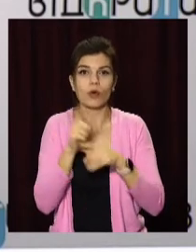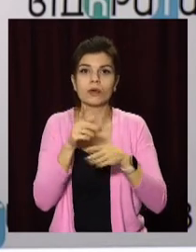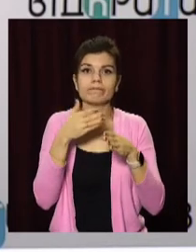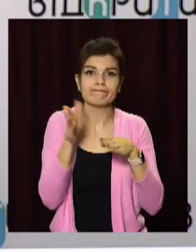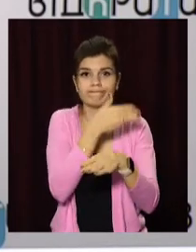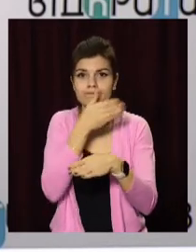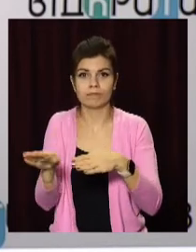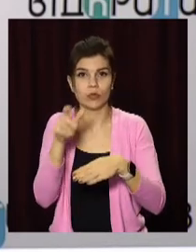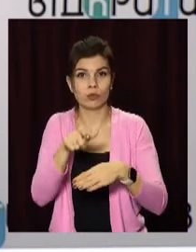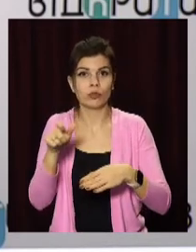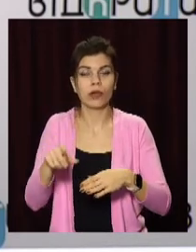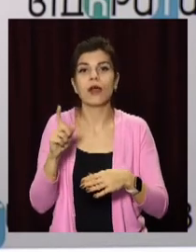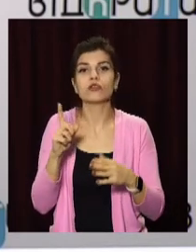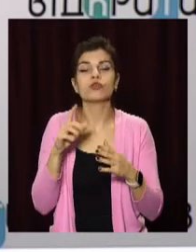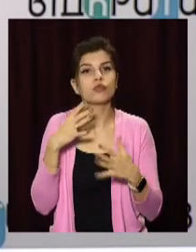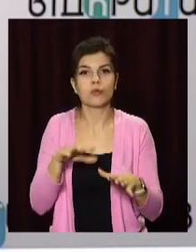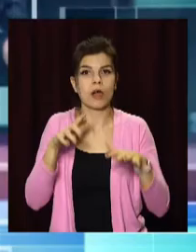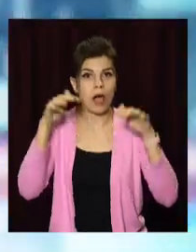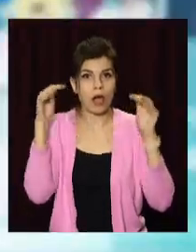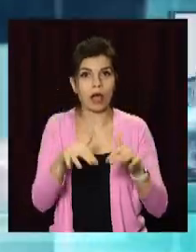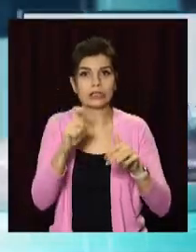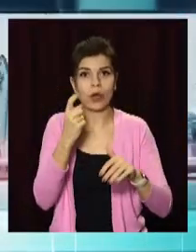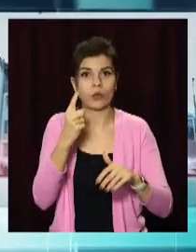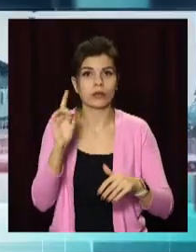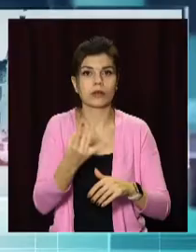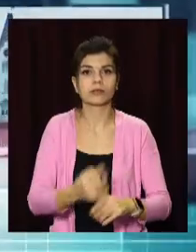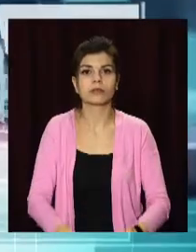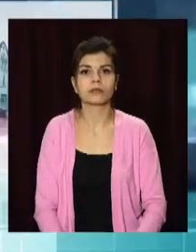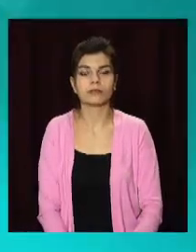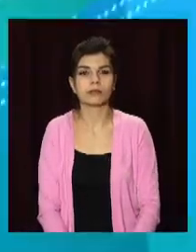потоки людей, щоб уникнути великого скупчення людей.